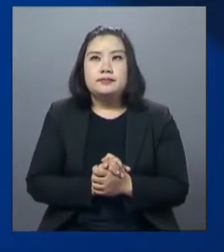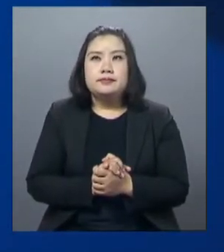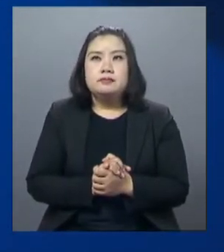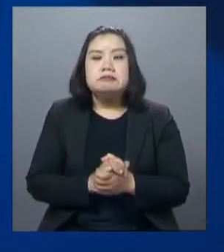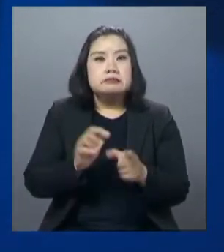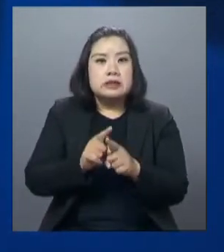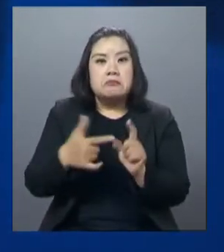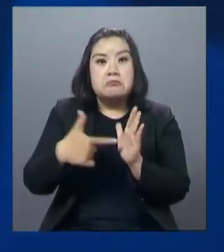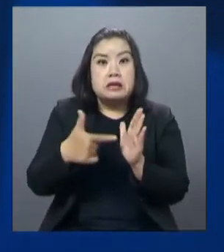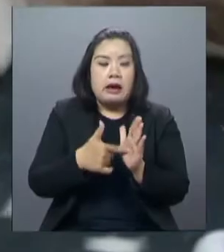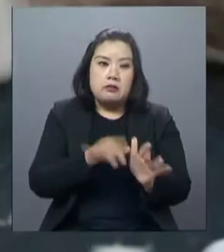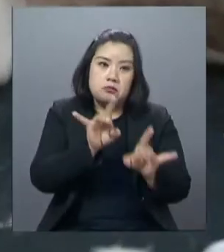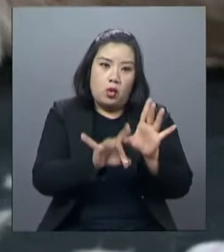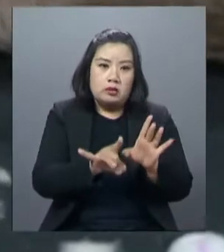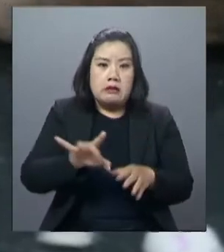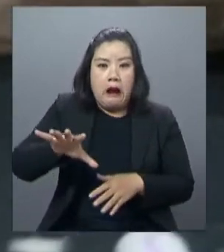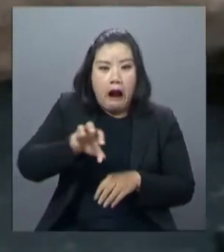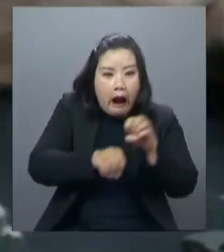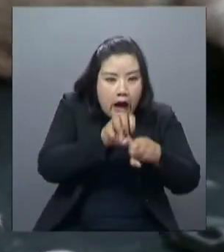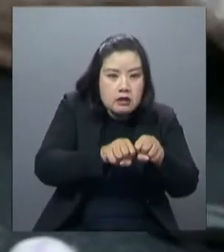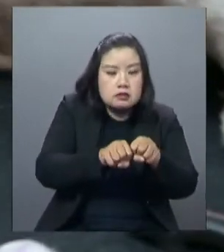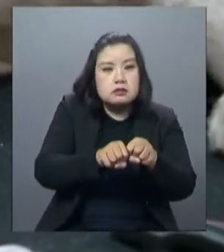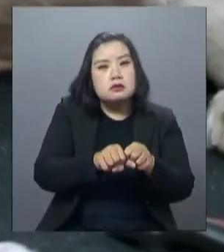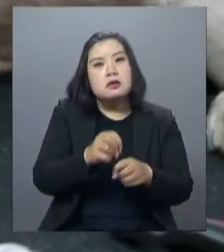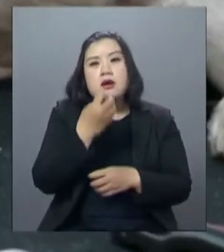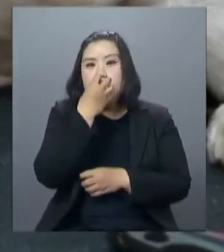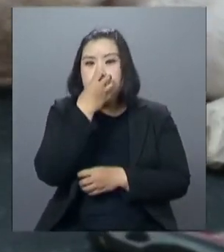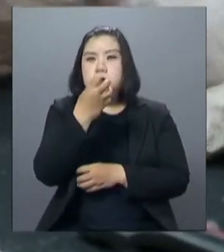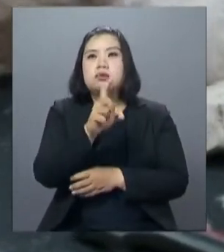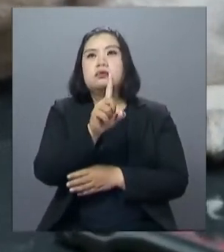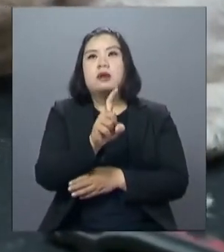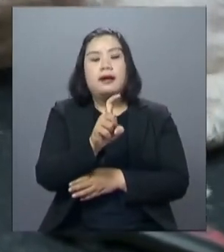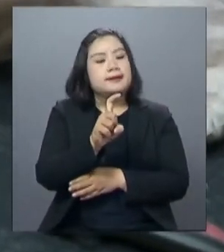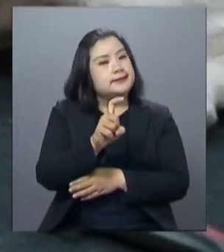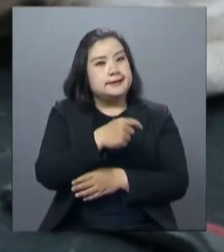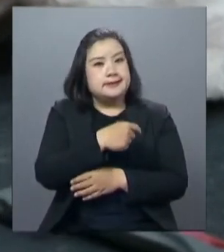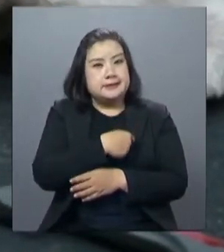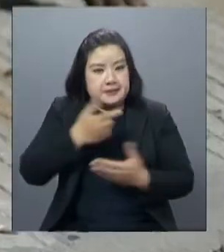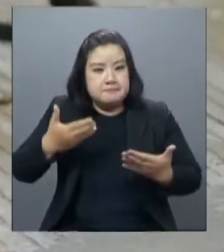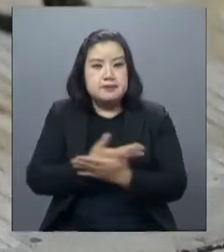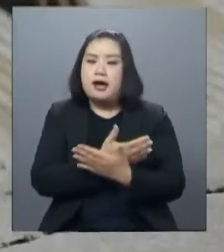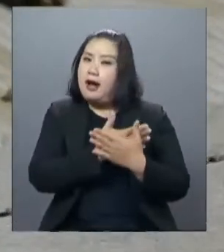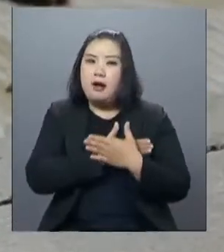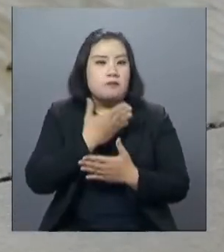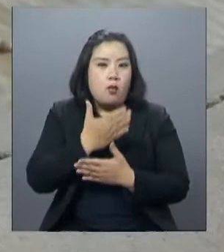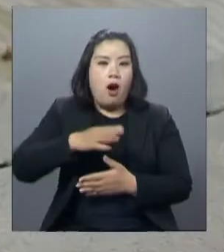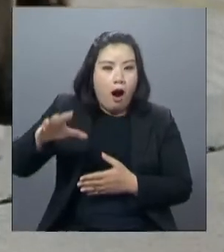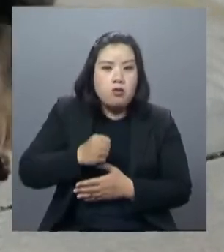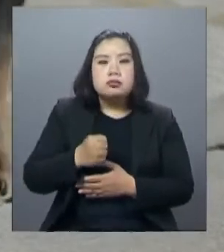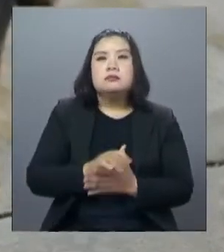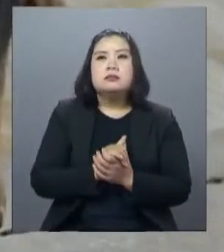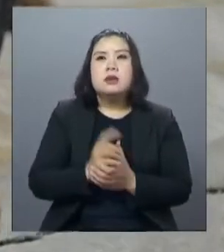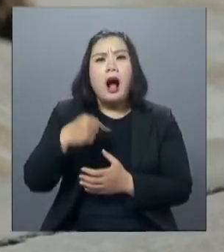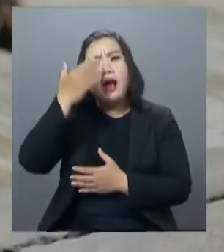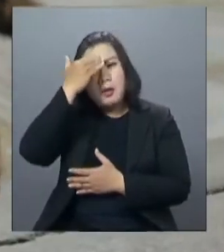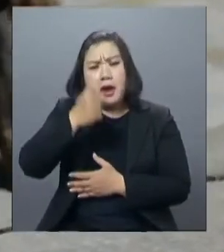ยายายก็วิ่งช่วยไม่ทันตั้งแต่นั้นมายายก็รักหมา อยากจะแนะนำคนที่ว่าชอบซื้อหม